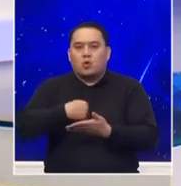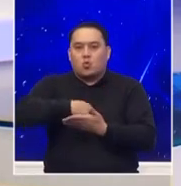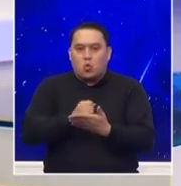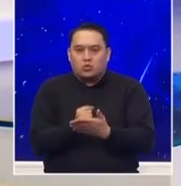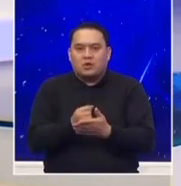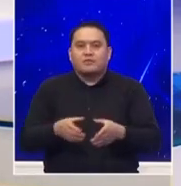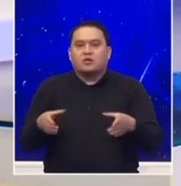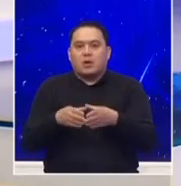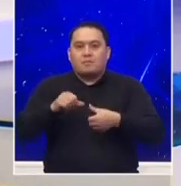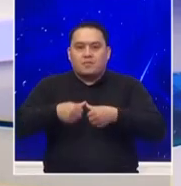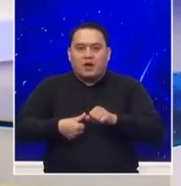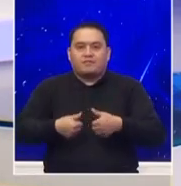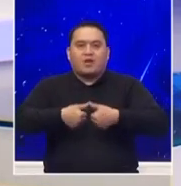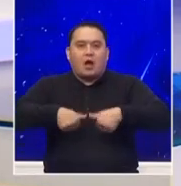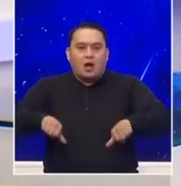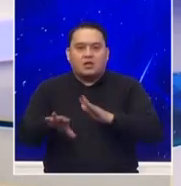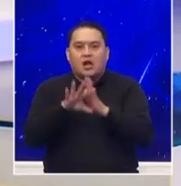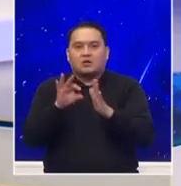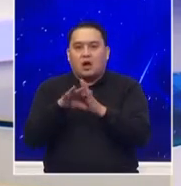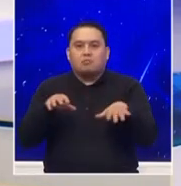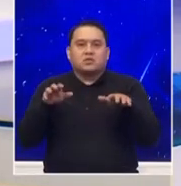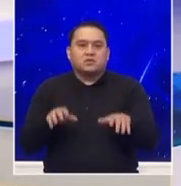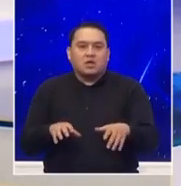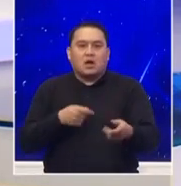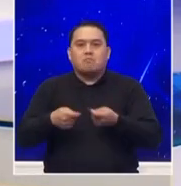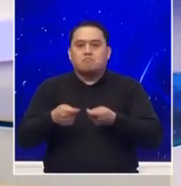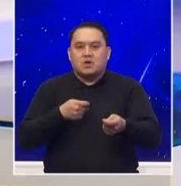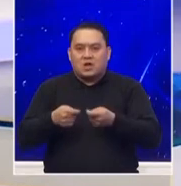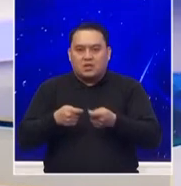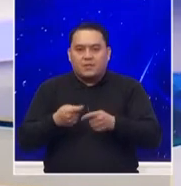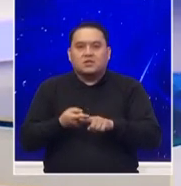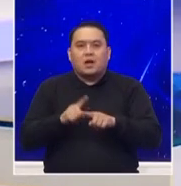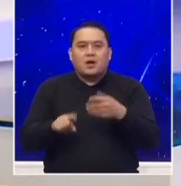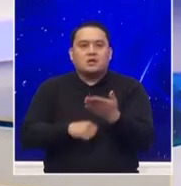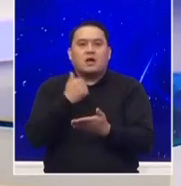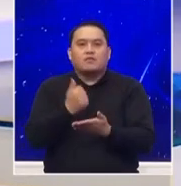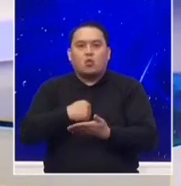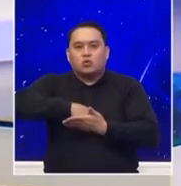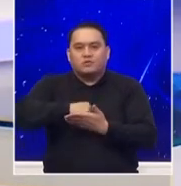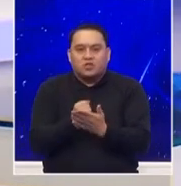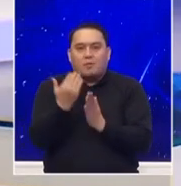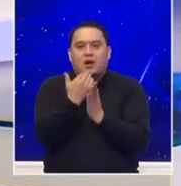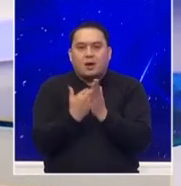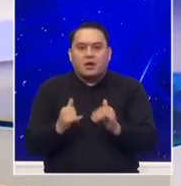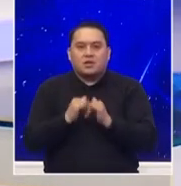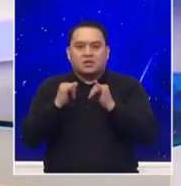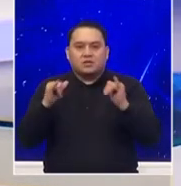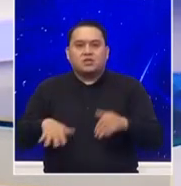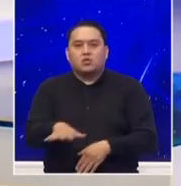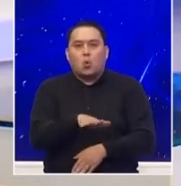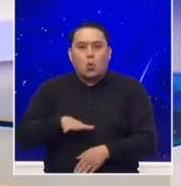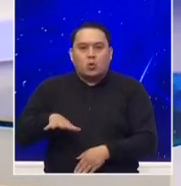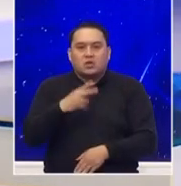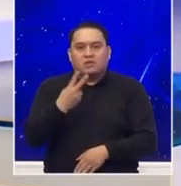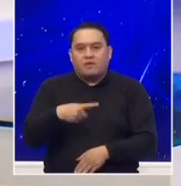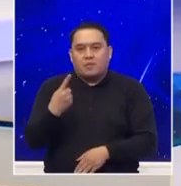утвержден состав постоянных комиссий, избранный председатель сессии и секретарь маслихата. Но самое главное, утверждена программа развития